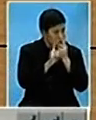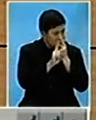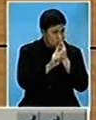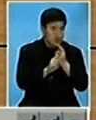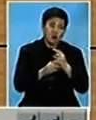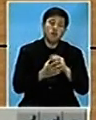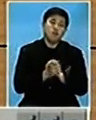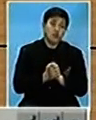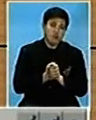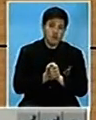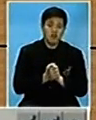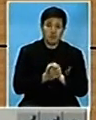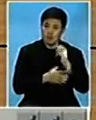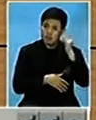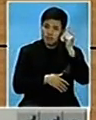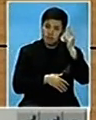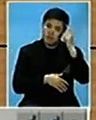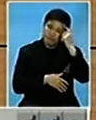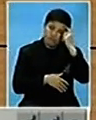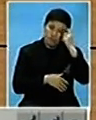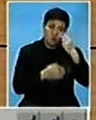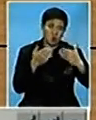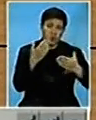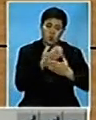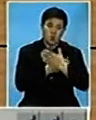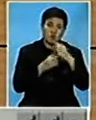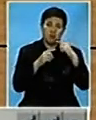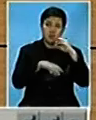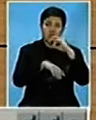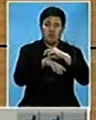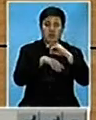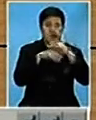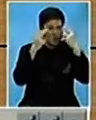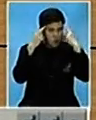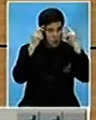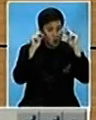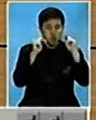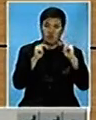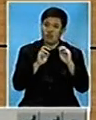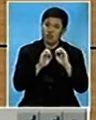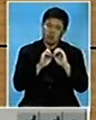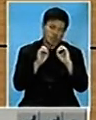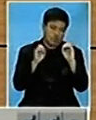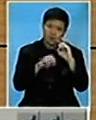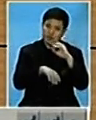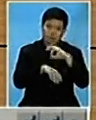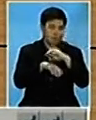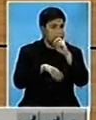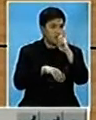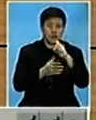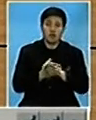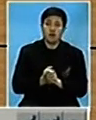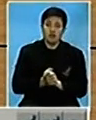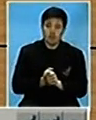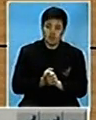ำรวจโททักษิณชินวัตรก็จะไม่มีโอกาสได้เป็นนายกรัฐมนตรีในเวลาต่อมาท่านประธาน